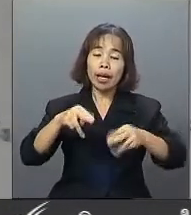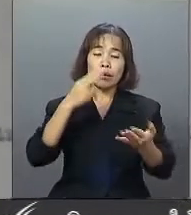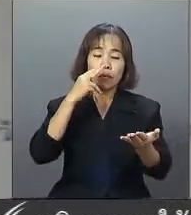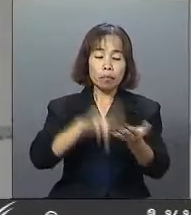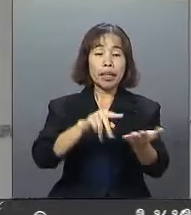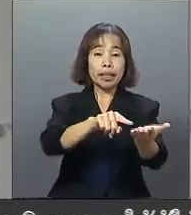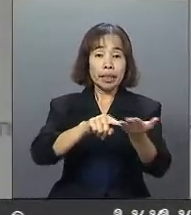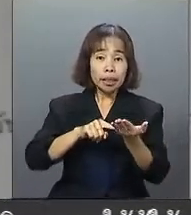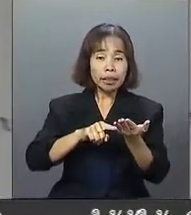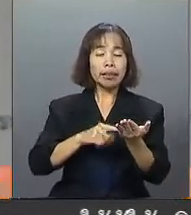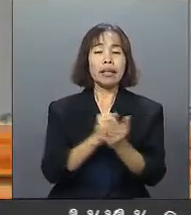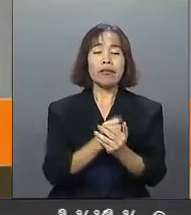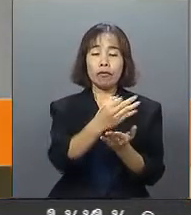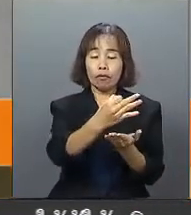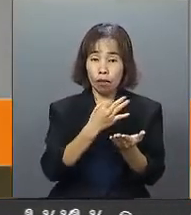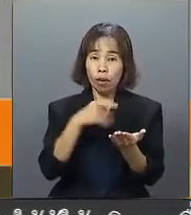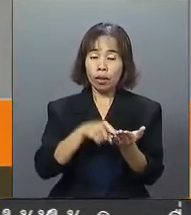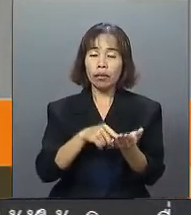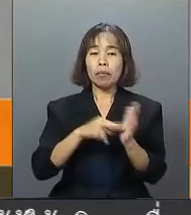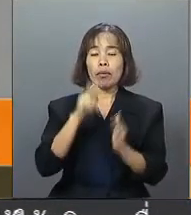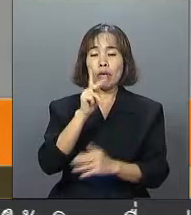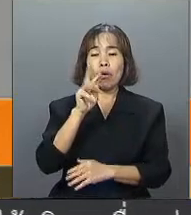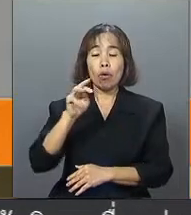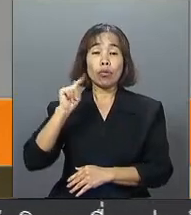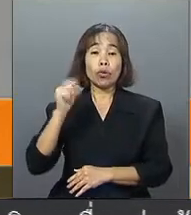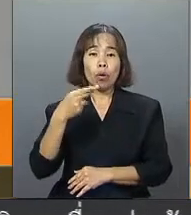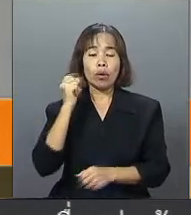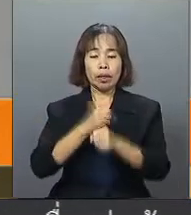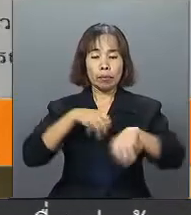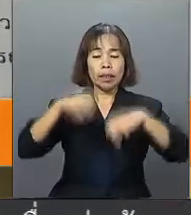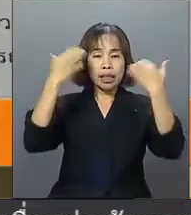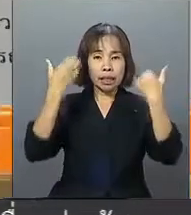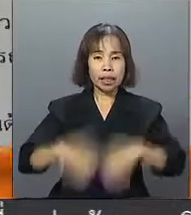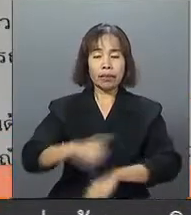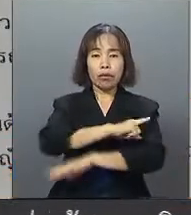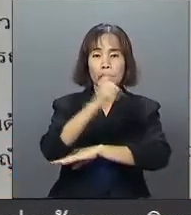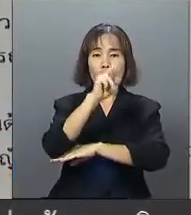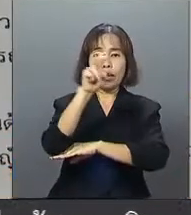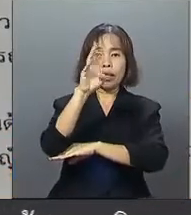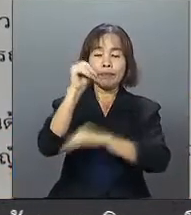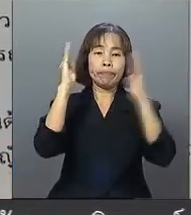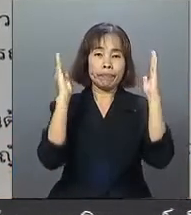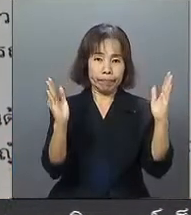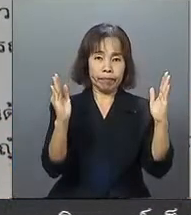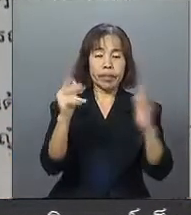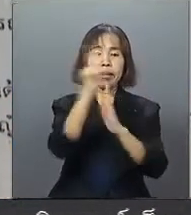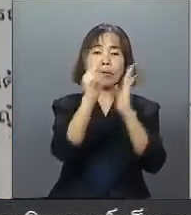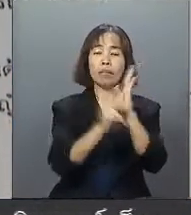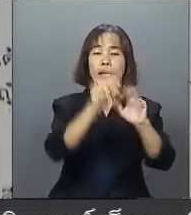างกฎหมายลูกที่กรท.ต้องดำเนินการให้แล้วเสร็จภายใน240วันหลังรัฐธรรมนูญประกาศ